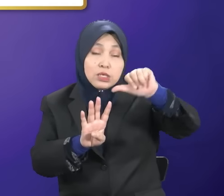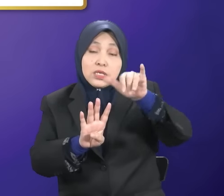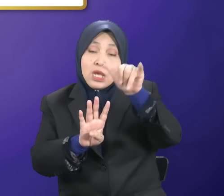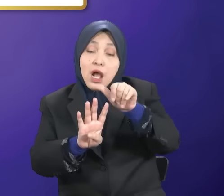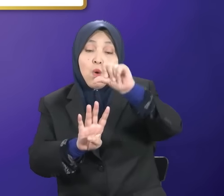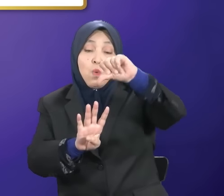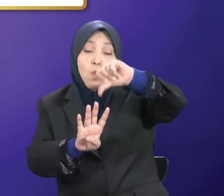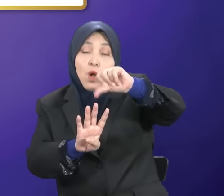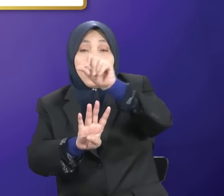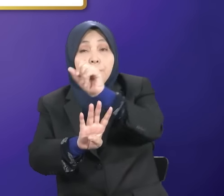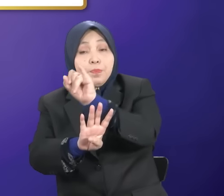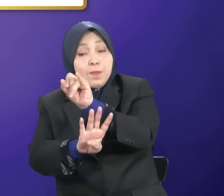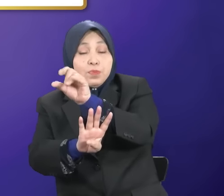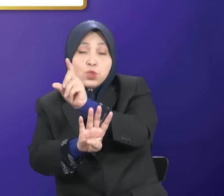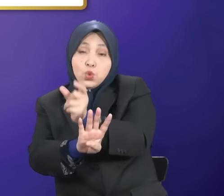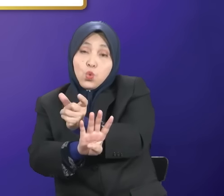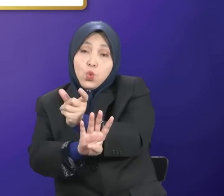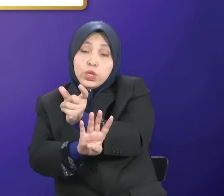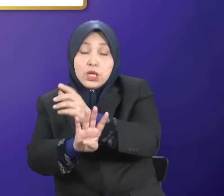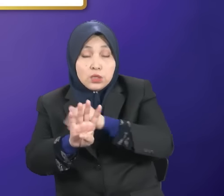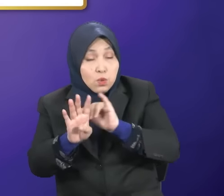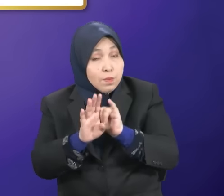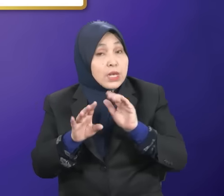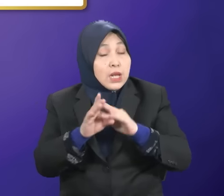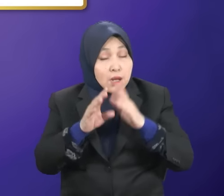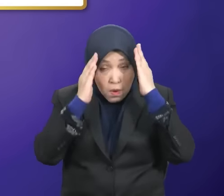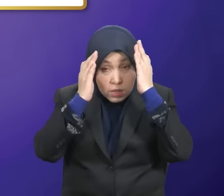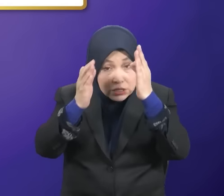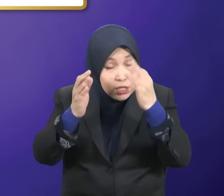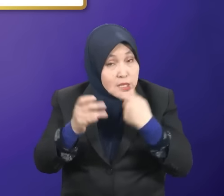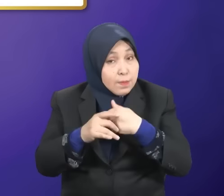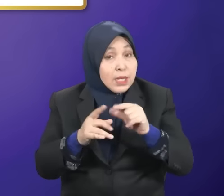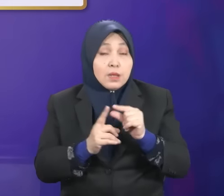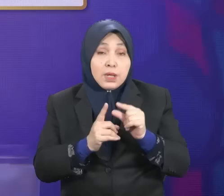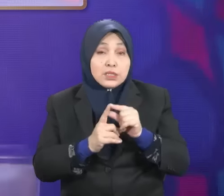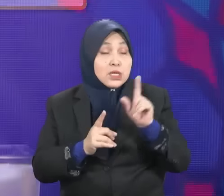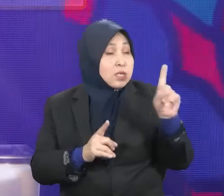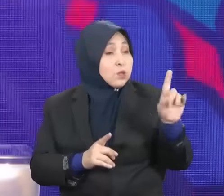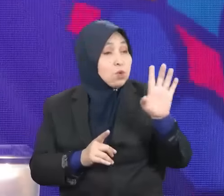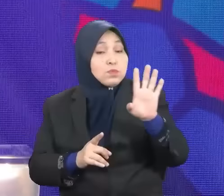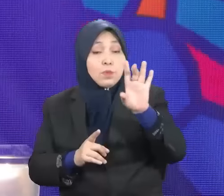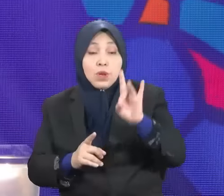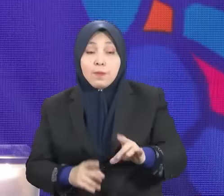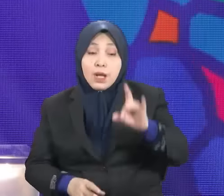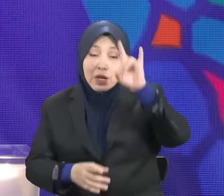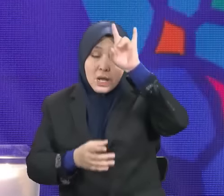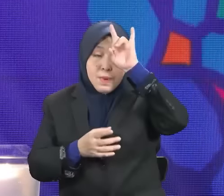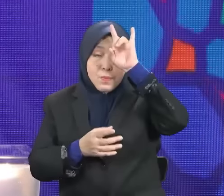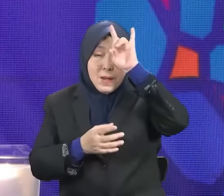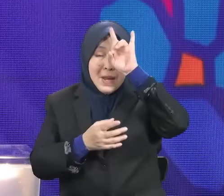pada kali ini yaitulah pada kalimat dalam ayat yang ke-148 Audzubillahiminasyaitonirrojim